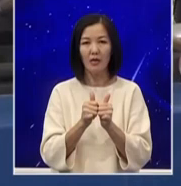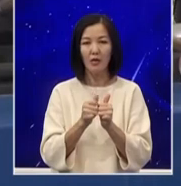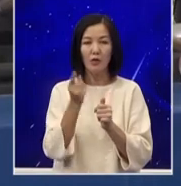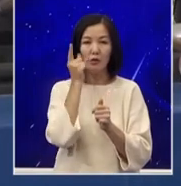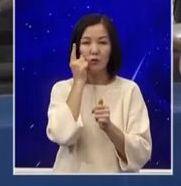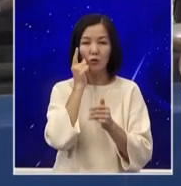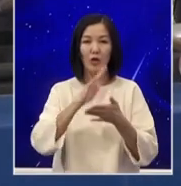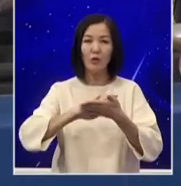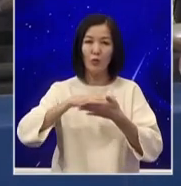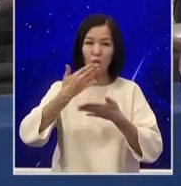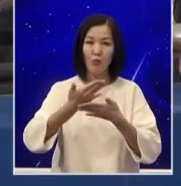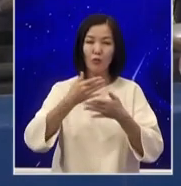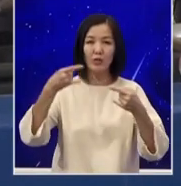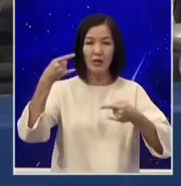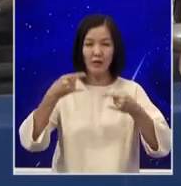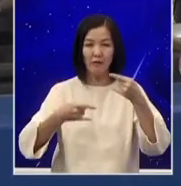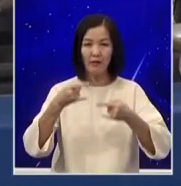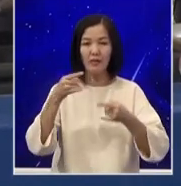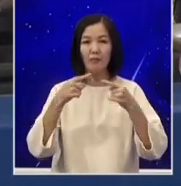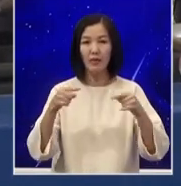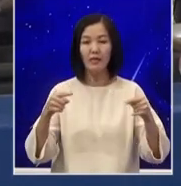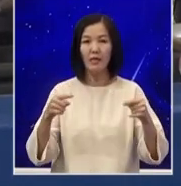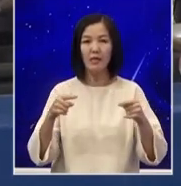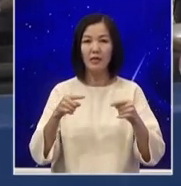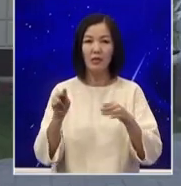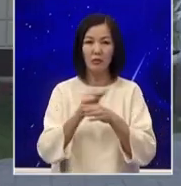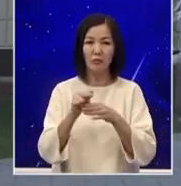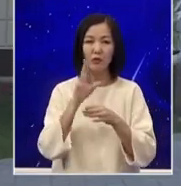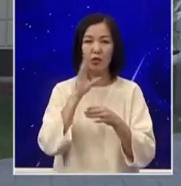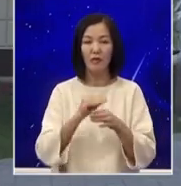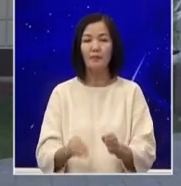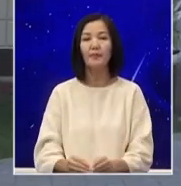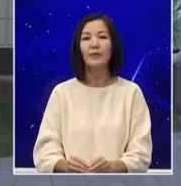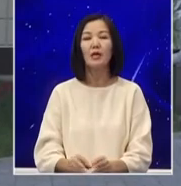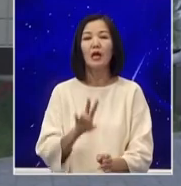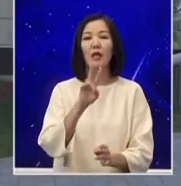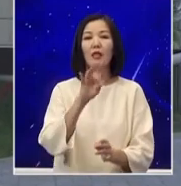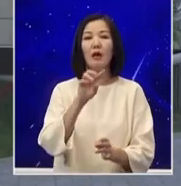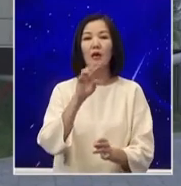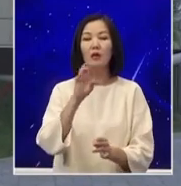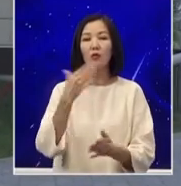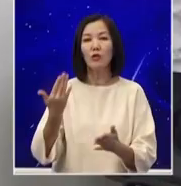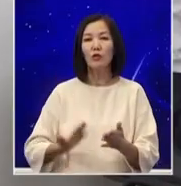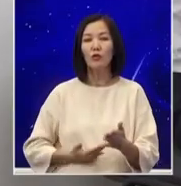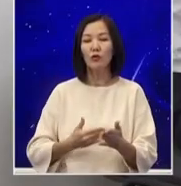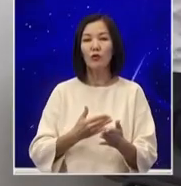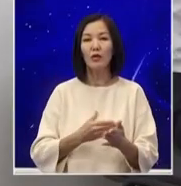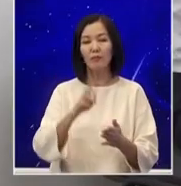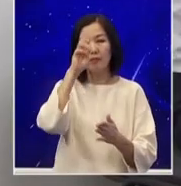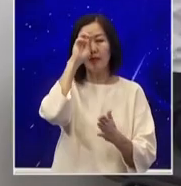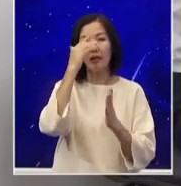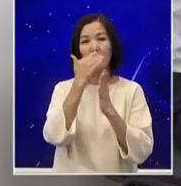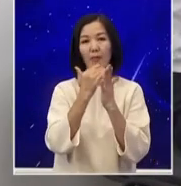емес, ноутбук, телевизор, басқа да заттар қоссам ба деген ойдам. Нарынқолдың тағы бір тұрғыны Сәбиғат Ахмет те мемлекеттік